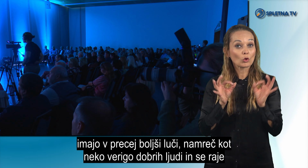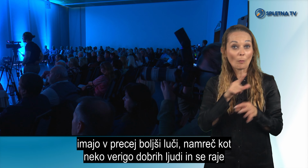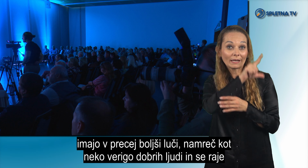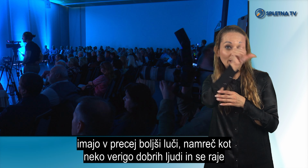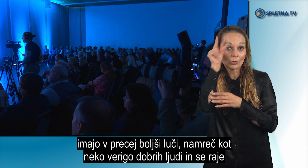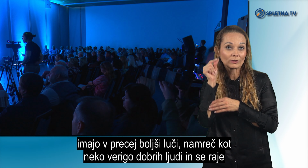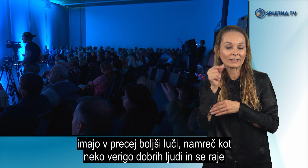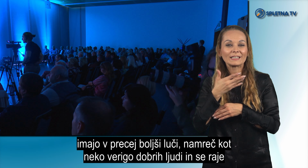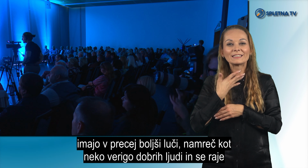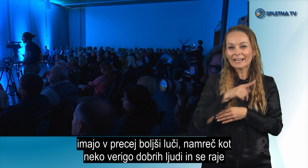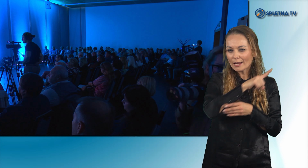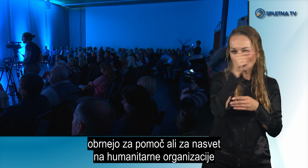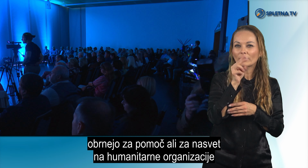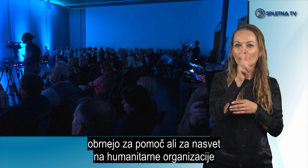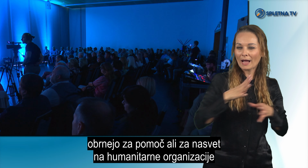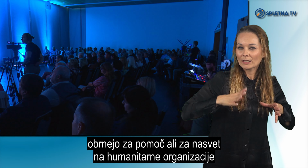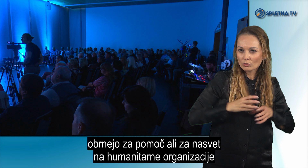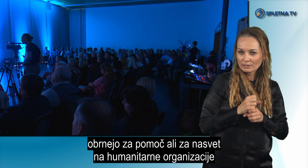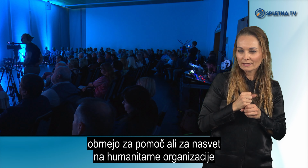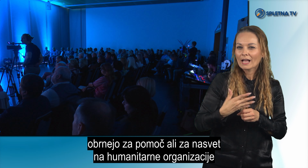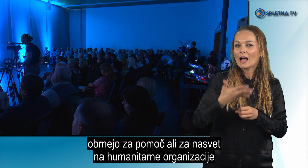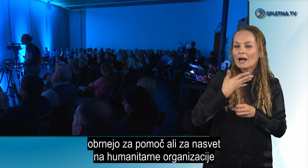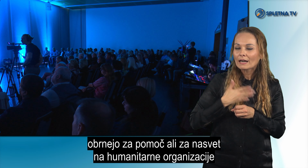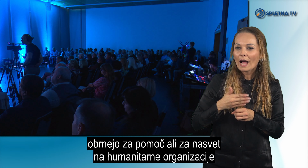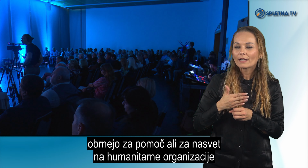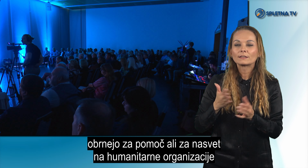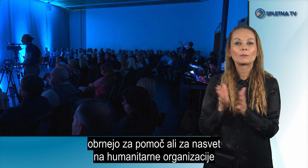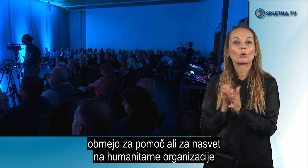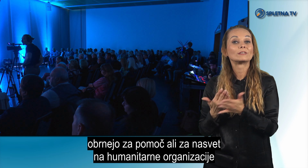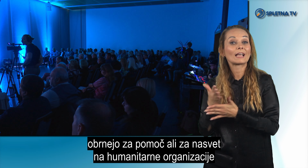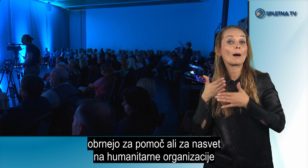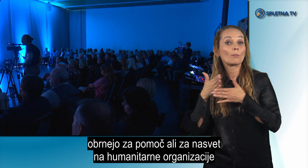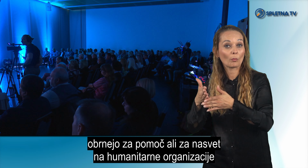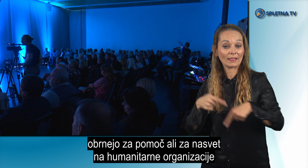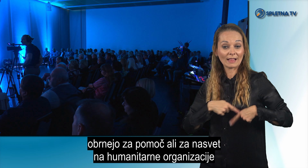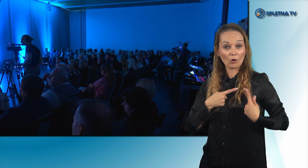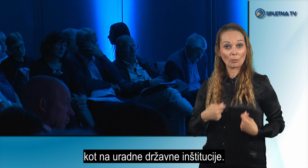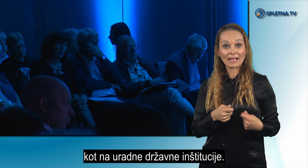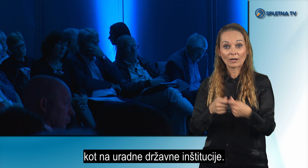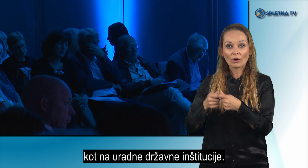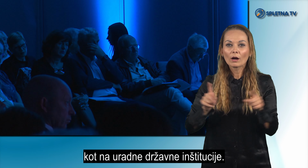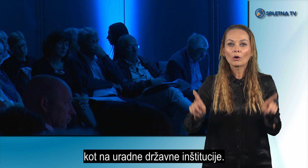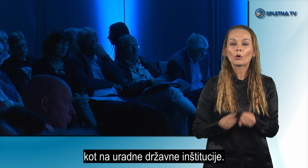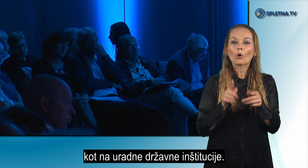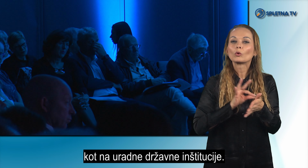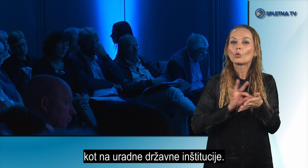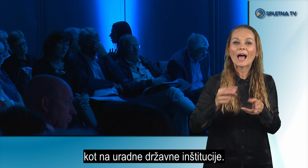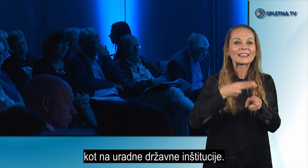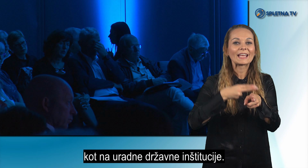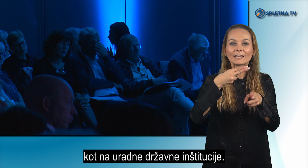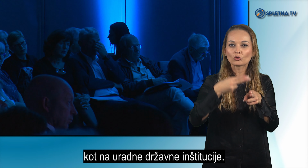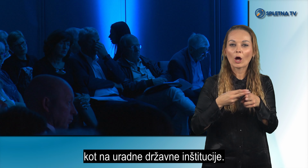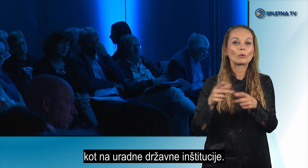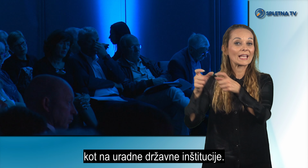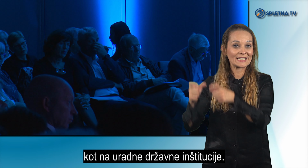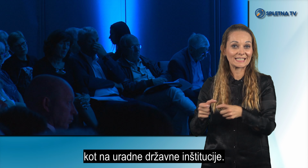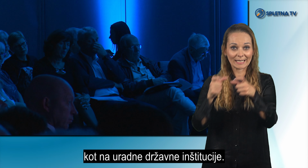ljudi, ne? In se rajši obrnejo za pomoč ali pa za nasvet na humanitarno organizacijo kot na uradne